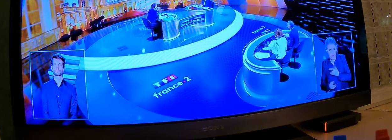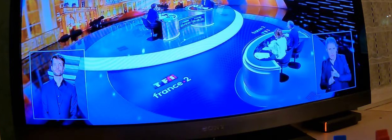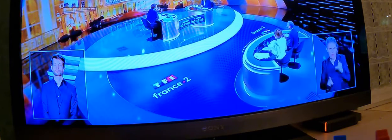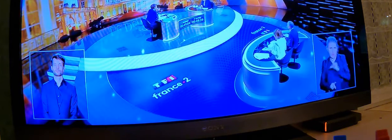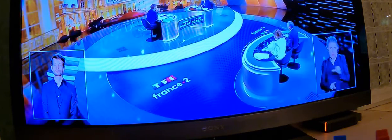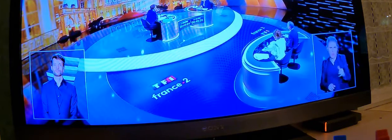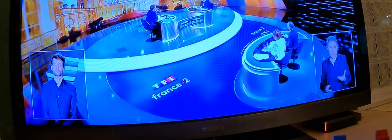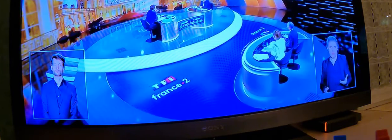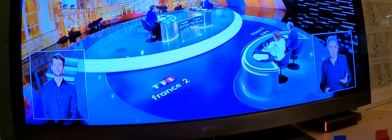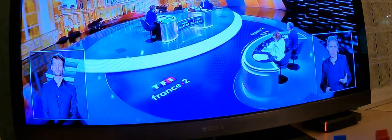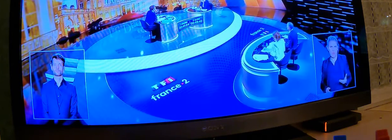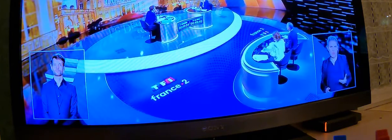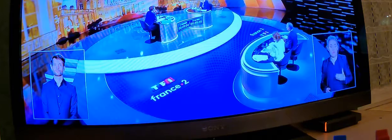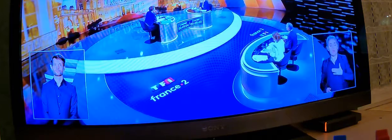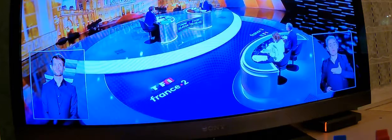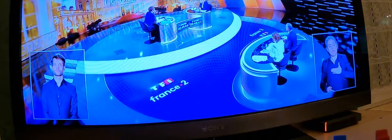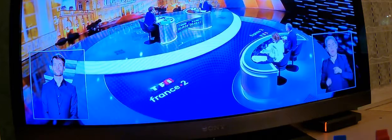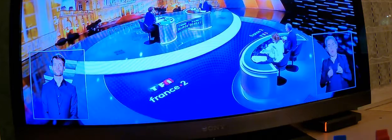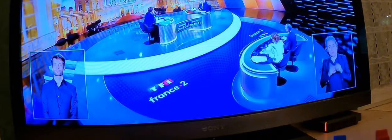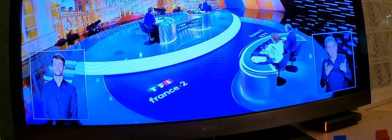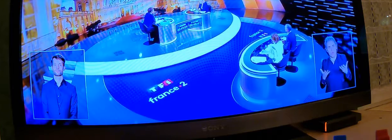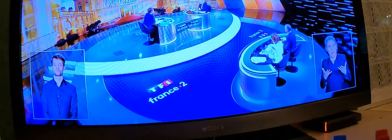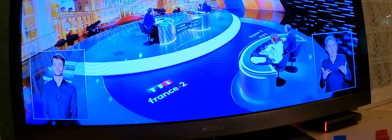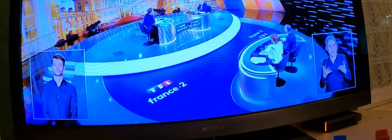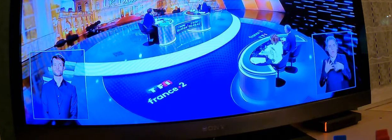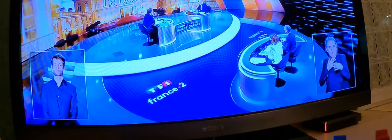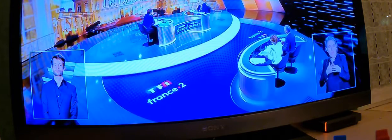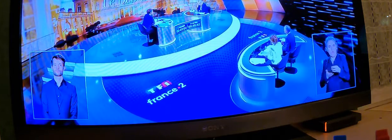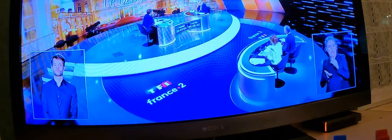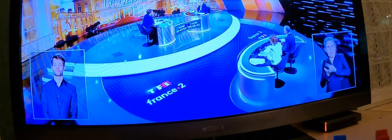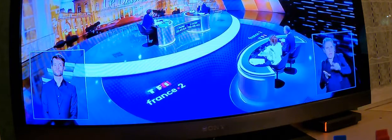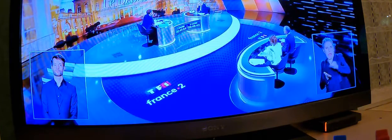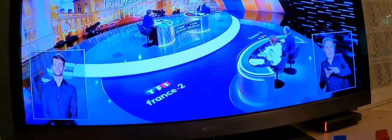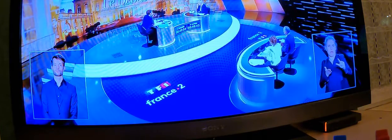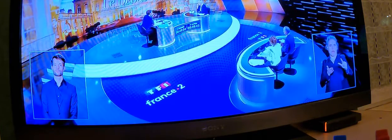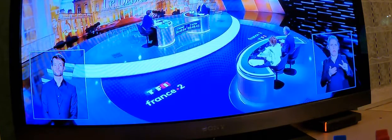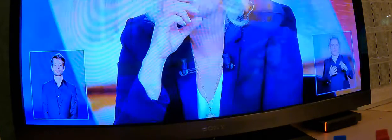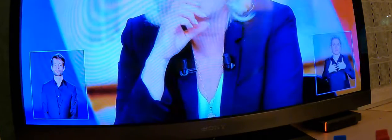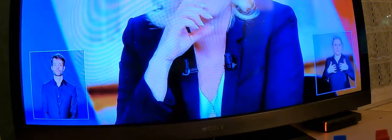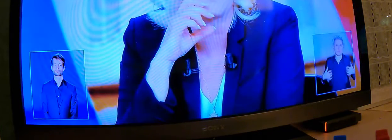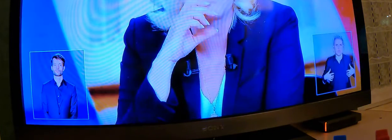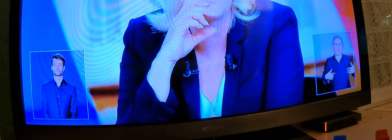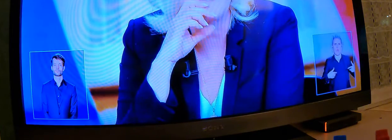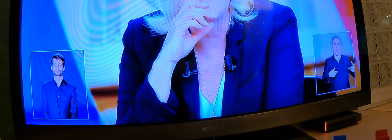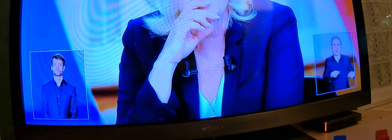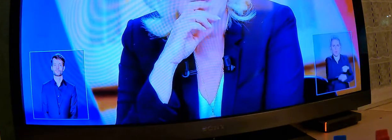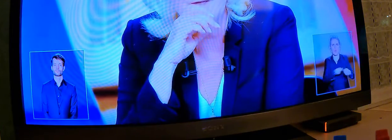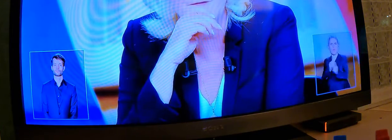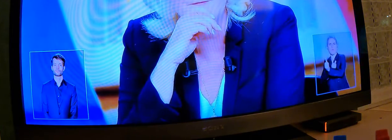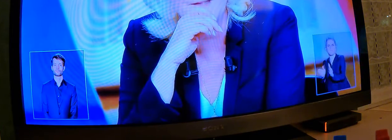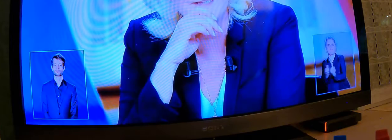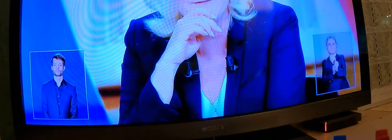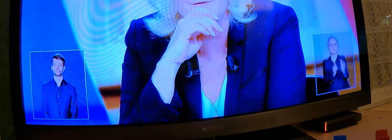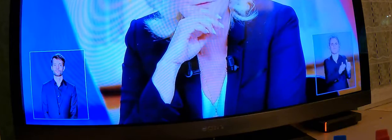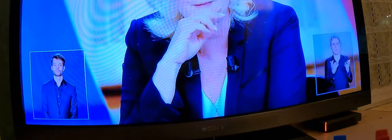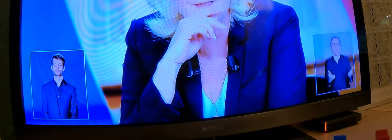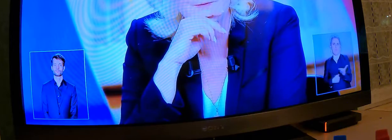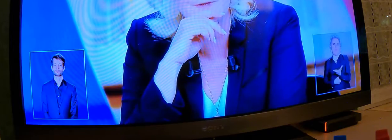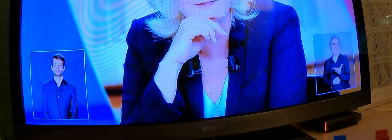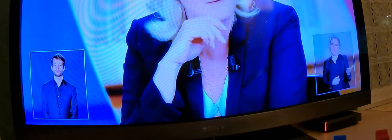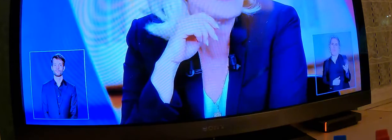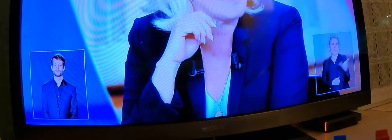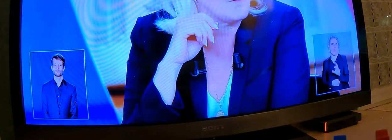Deuxièmement, je souhaite le retour de filières littéraires, scientifiques, économiques, et je souhaite bien entendu faire un effort